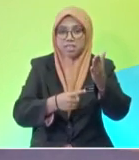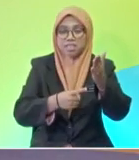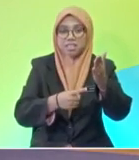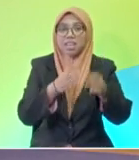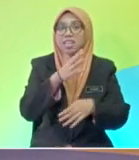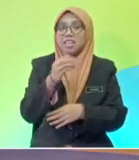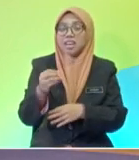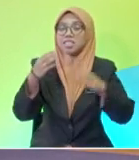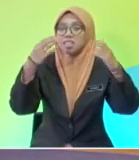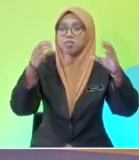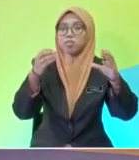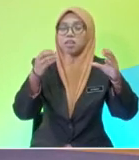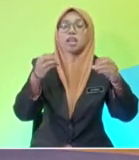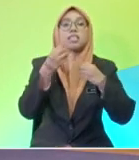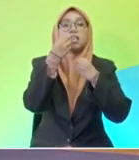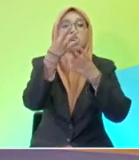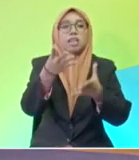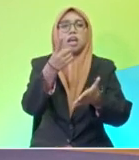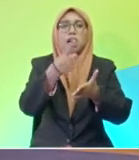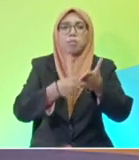saya lakukan Oke